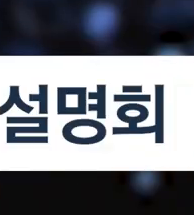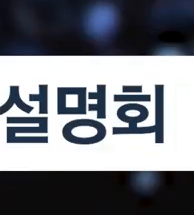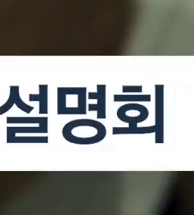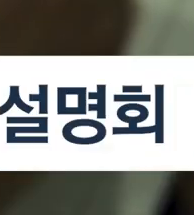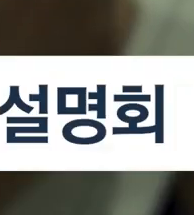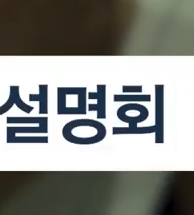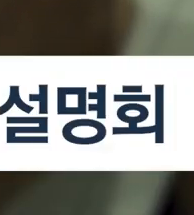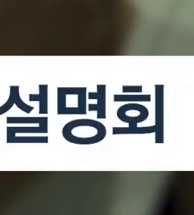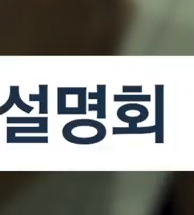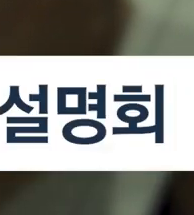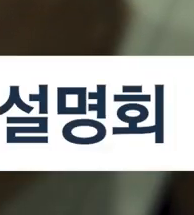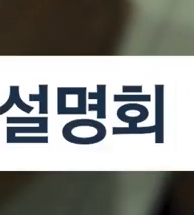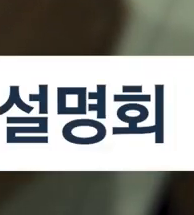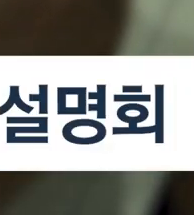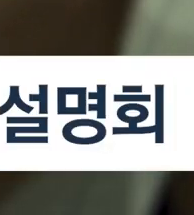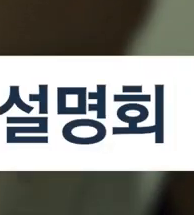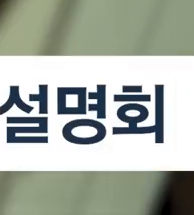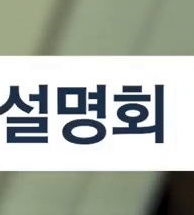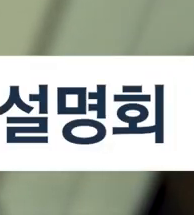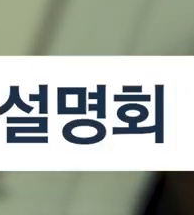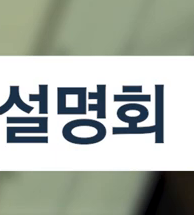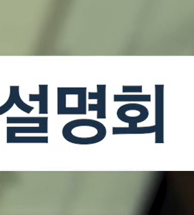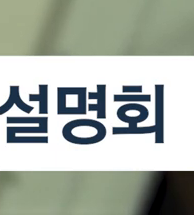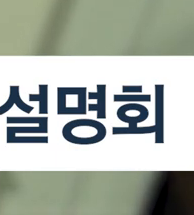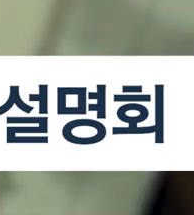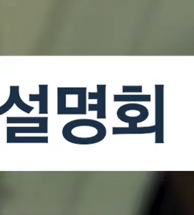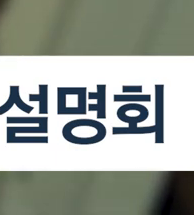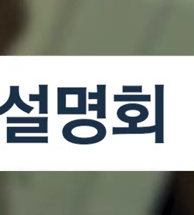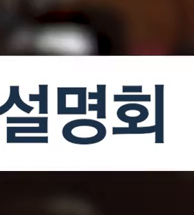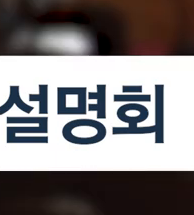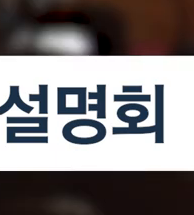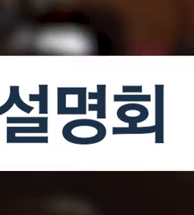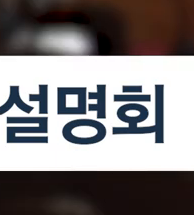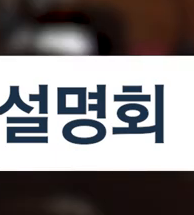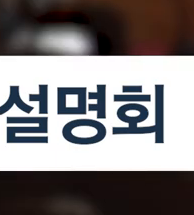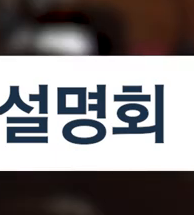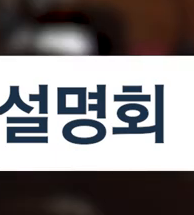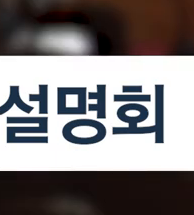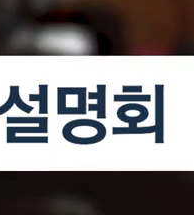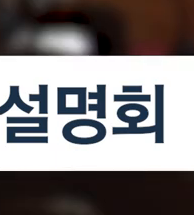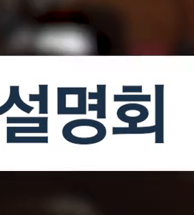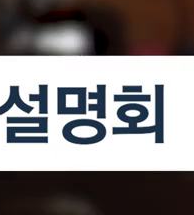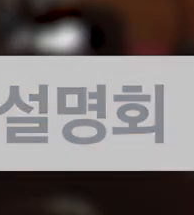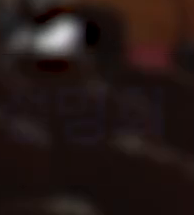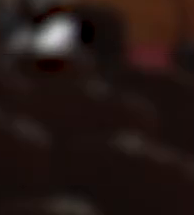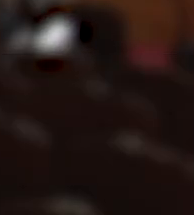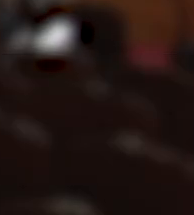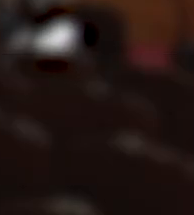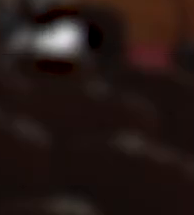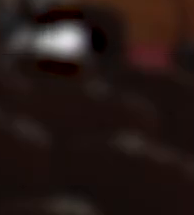오는 7월 14일 강서구민회관 우장홀에서 2023년도 수시 대비 대학 입시 설명회가 열립니다.